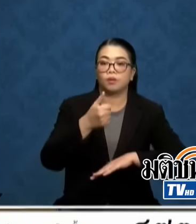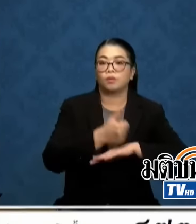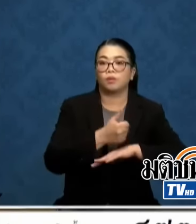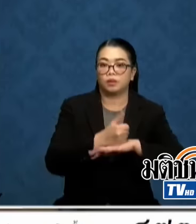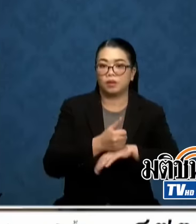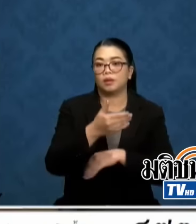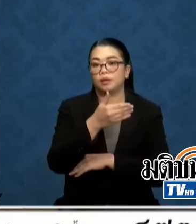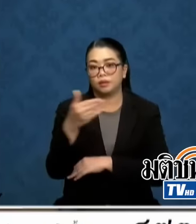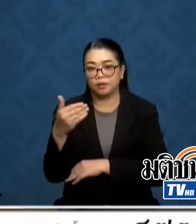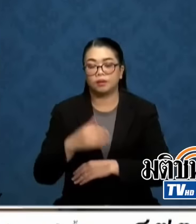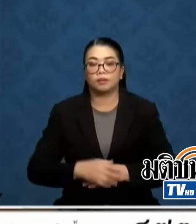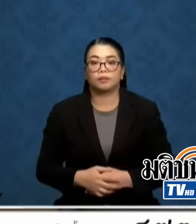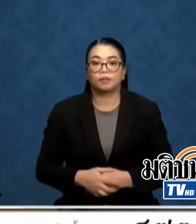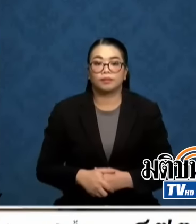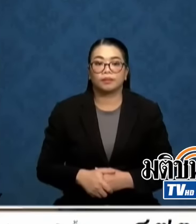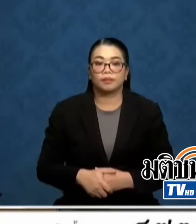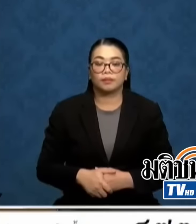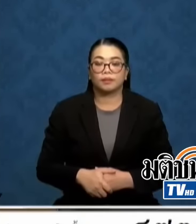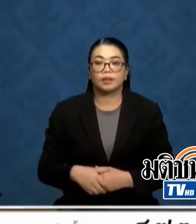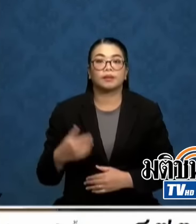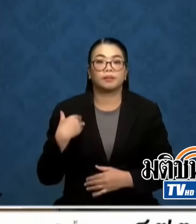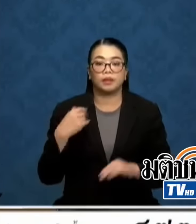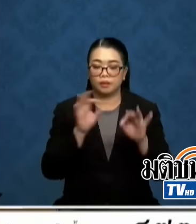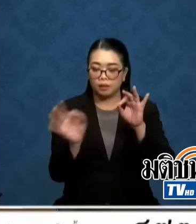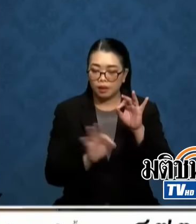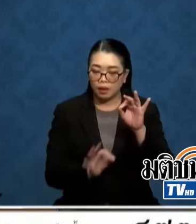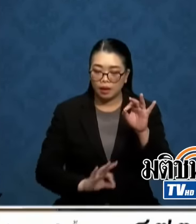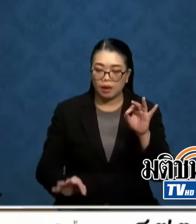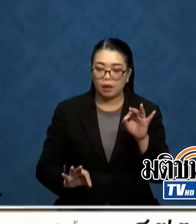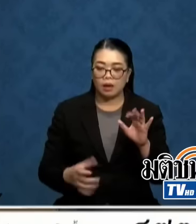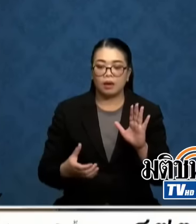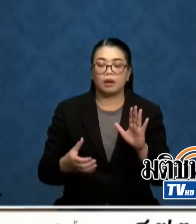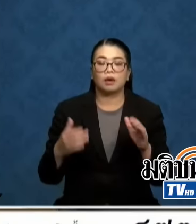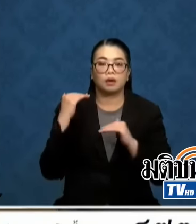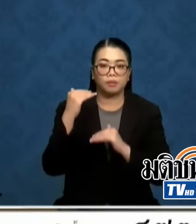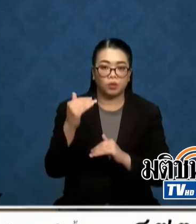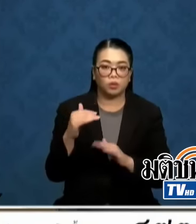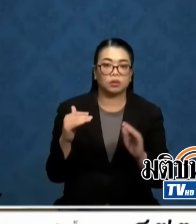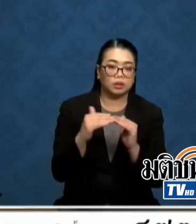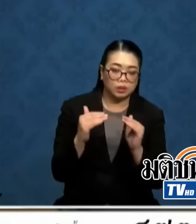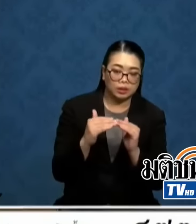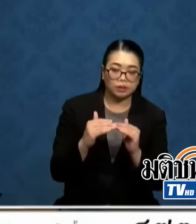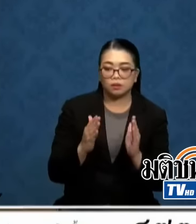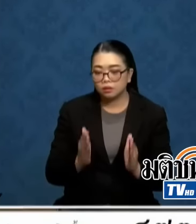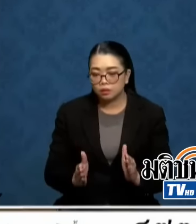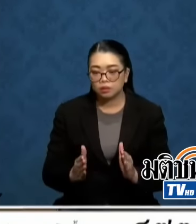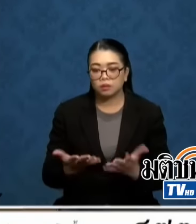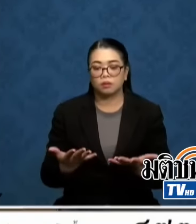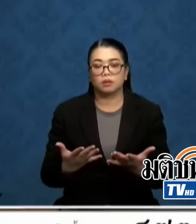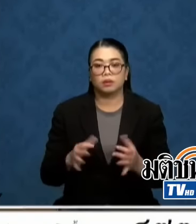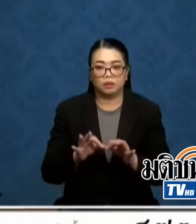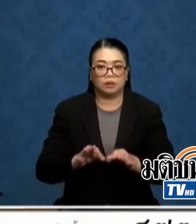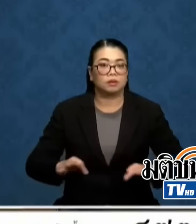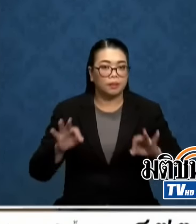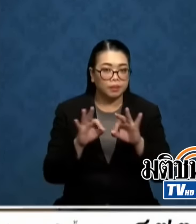ความสงบแห่งชาติหลายฉบับที่มีเนื้อหาเป็นการจำกัดสิทธิของประชาชนโดยอ้างความจำเกณฑ